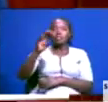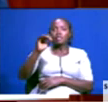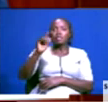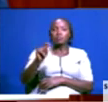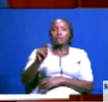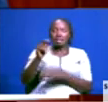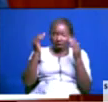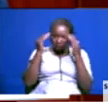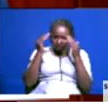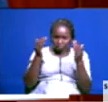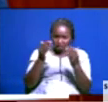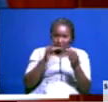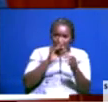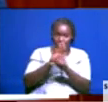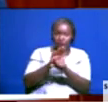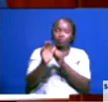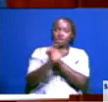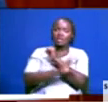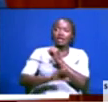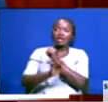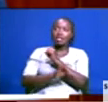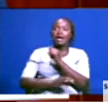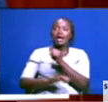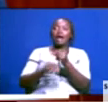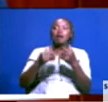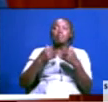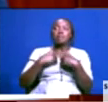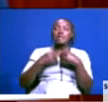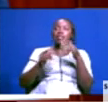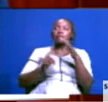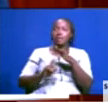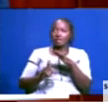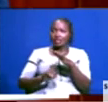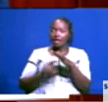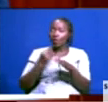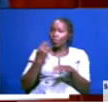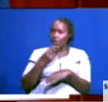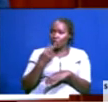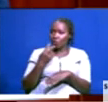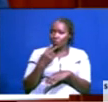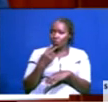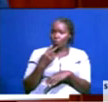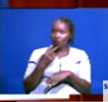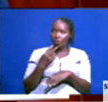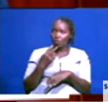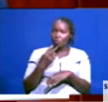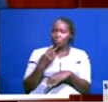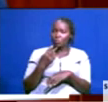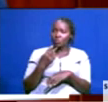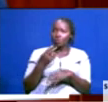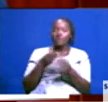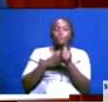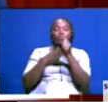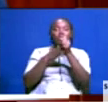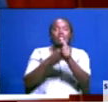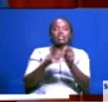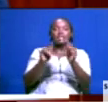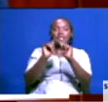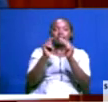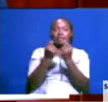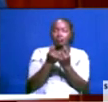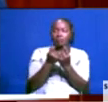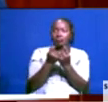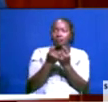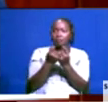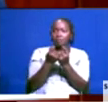country. I am going to be the minister who will lead the team